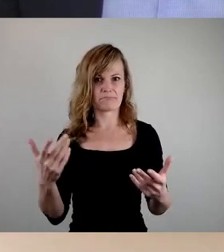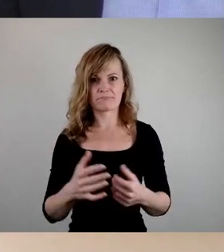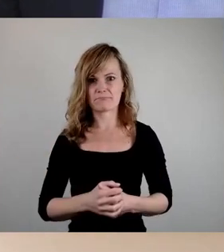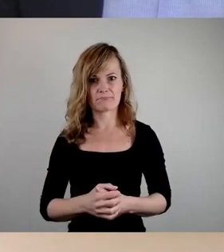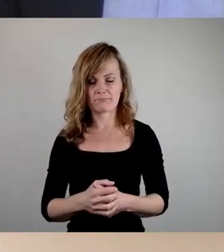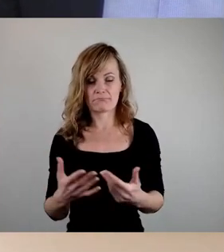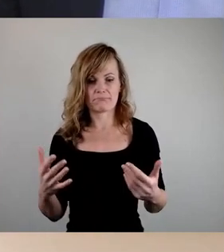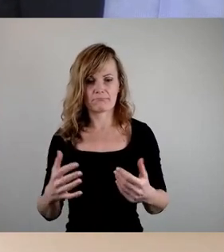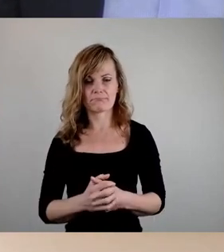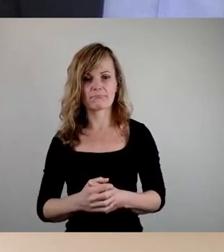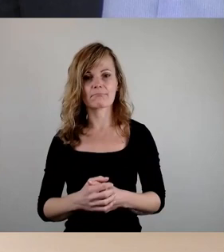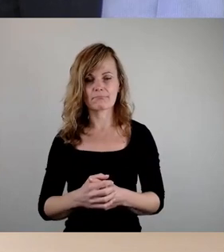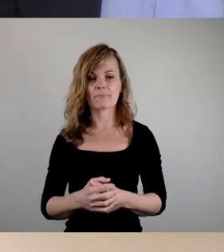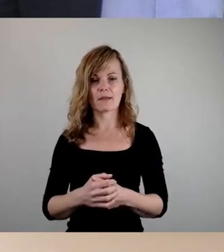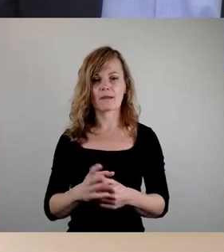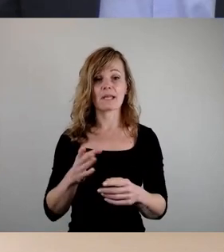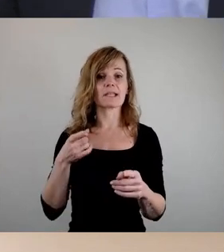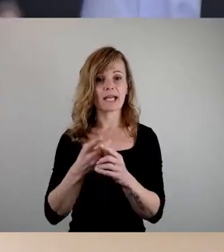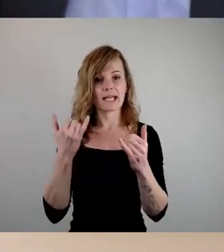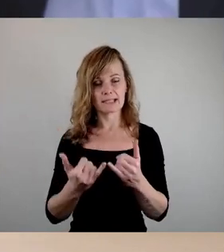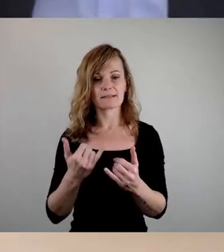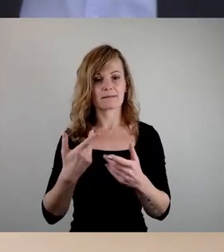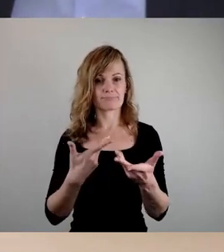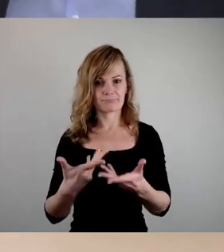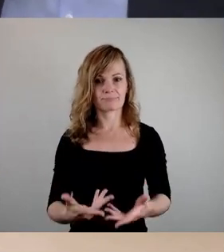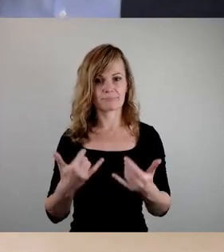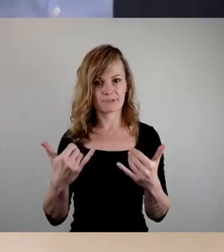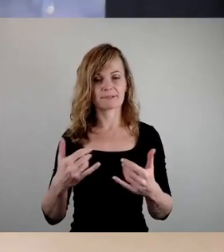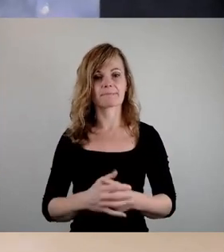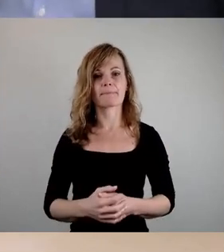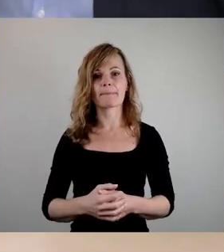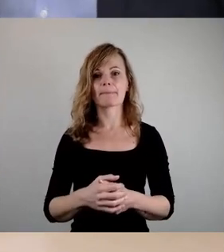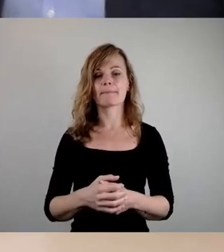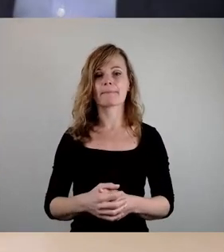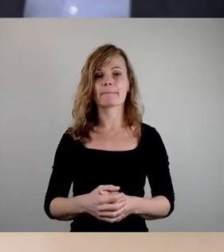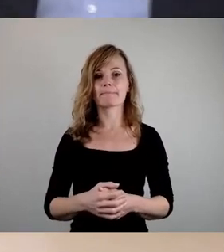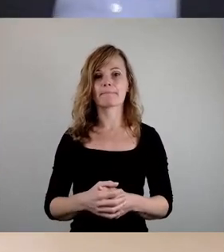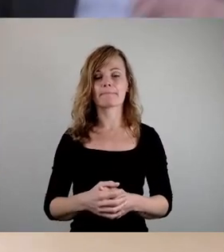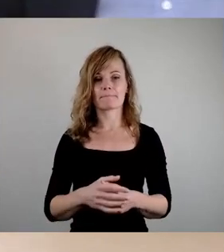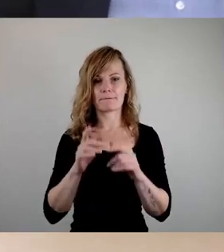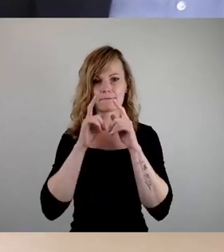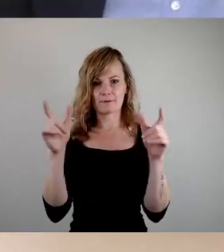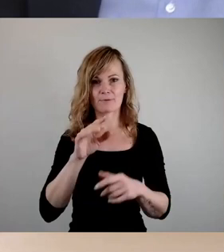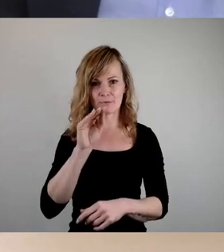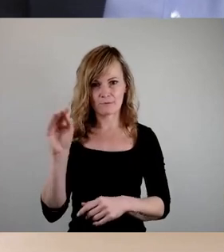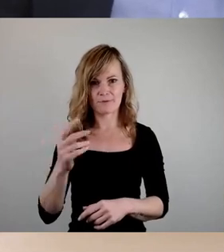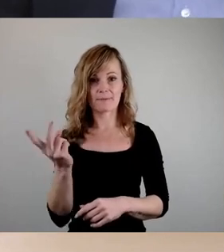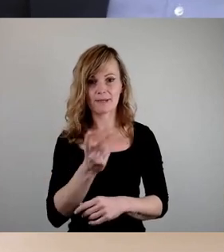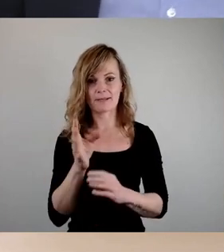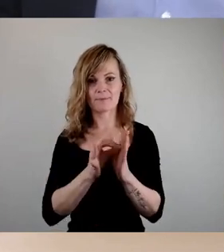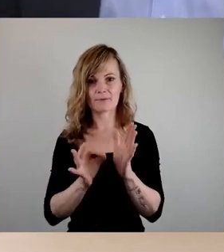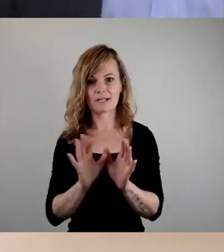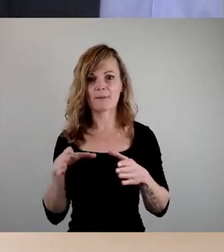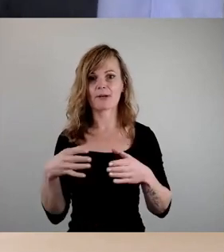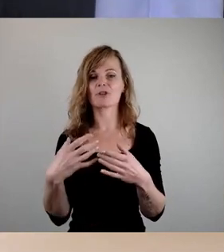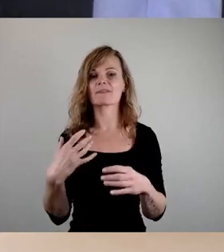kommen damit direkt in die Behandlung. Ich darf aufrufen, jetzt die beiden Punkte in gemeinschaftlicher Behandlung, weil sie